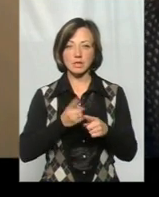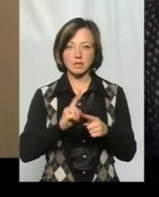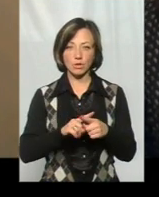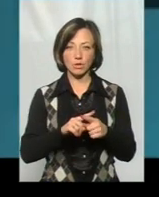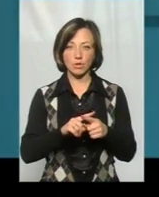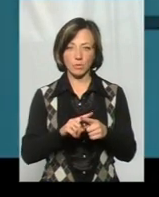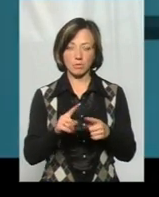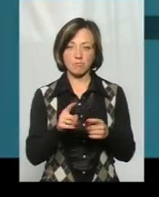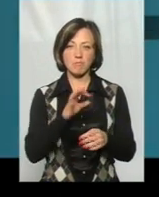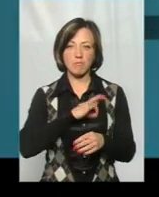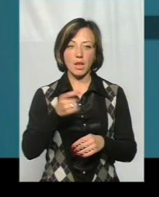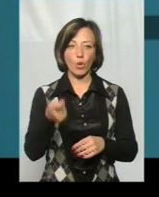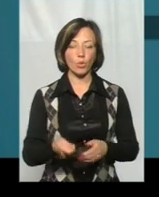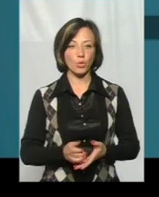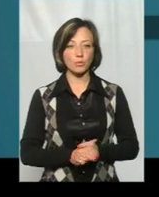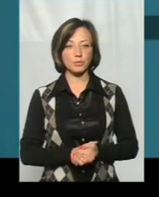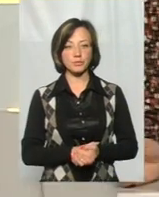даною пільгою.